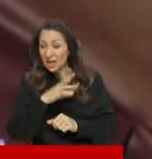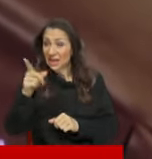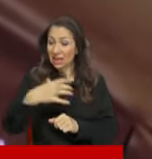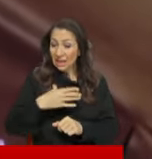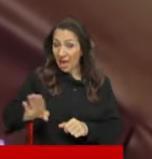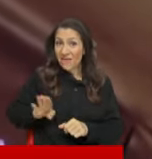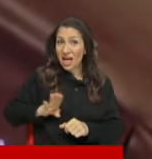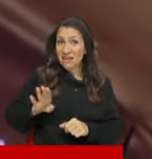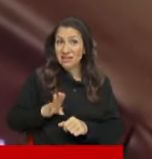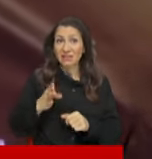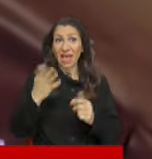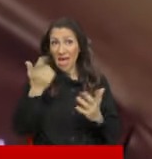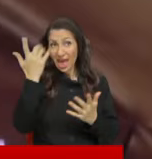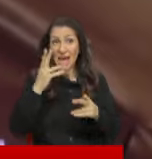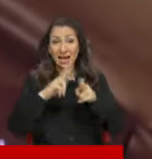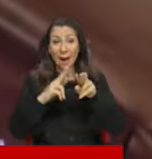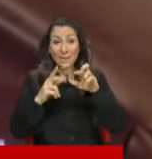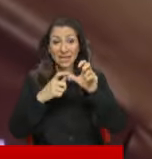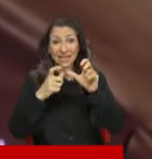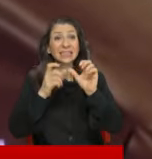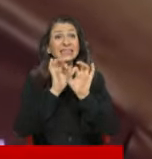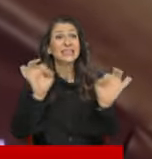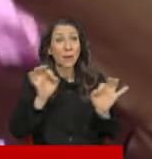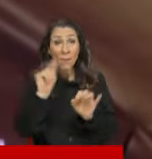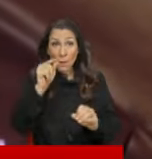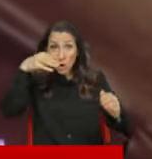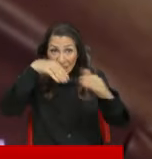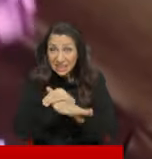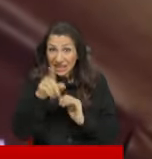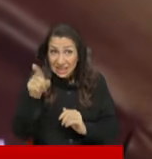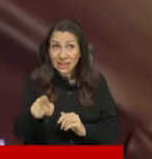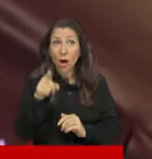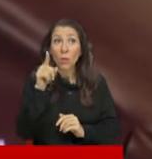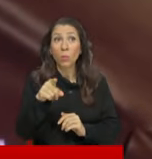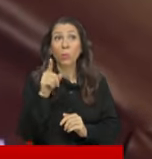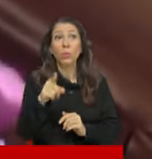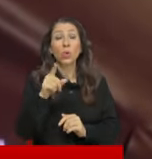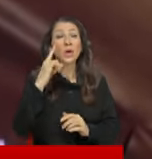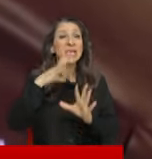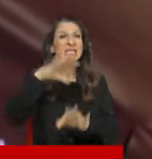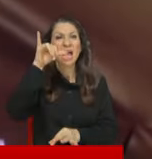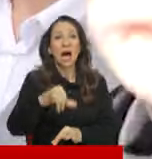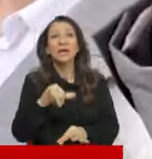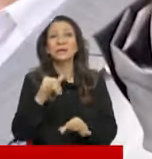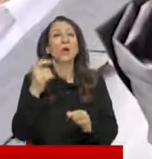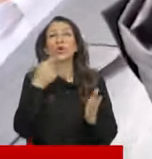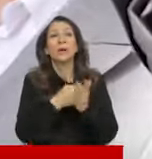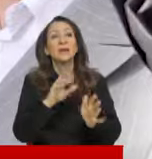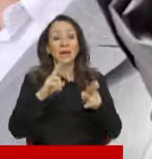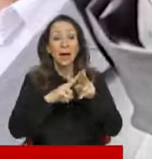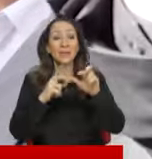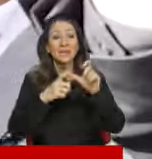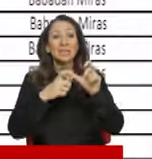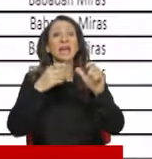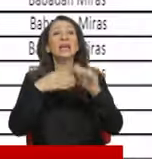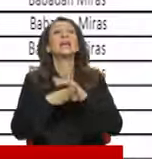kendi çocuklarını Eğer kpsssiz bir şekilde memur yaptıysanız Bu kul hakkını daha ödeyemezsiniz KPSS'ye